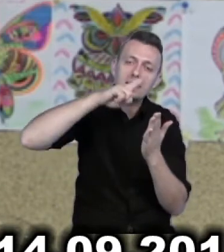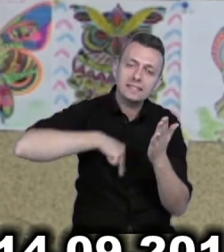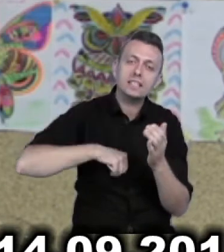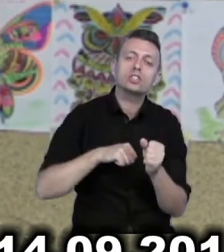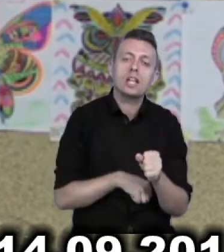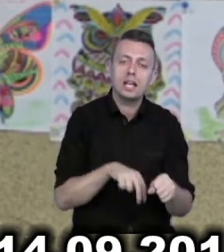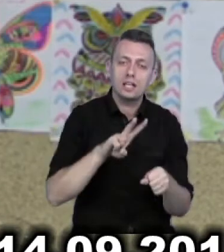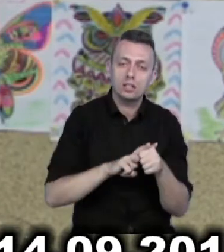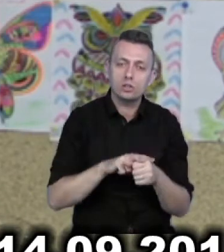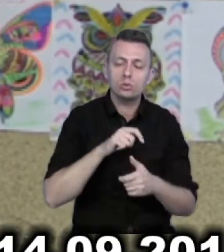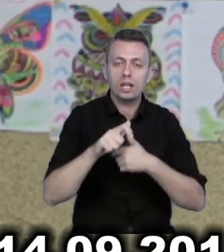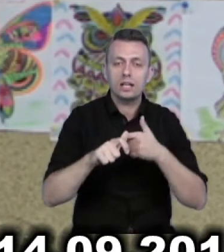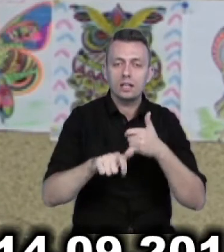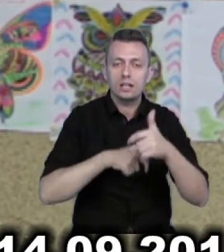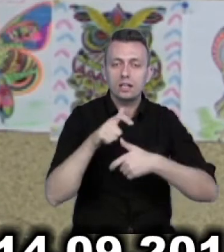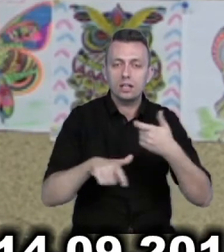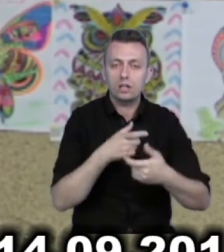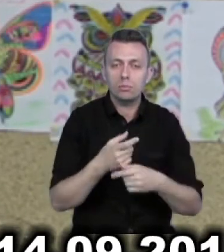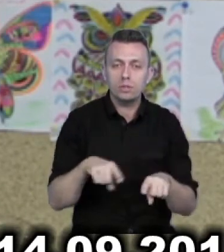których wytwarzamy.